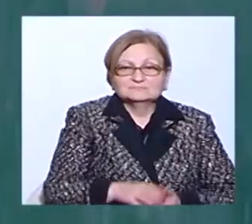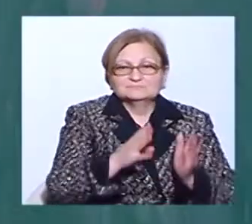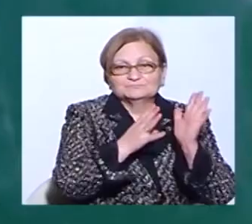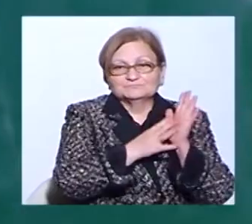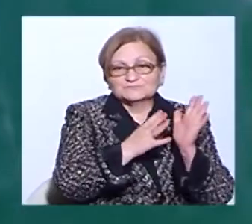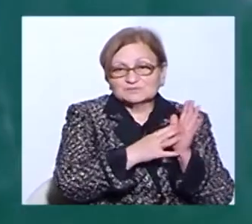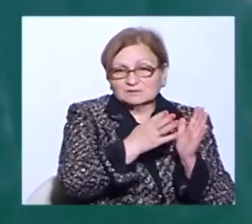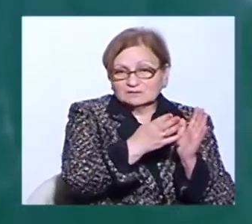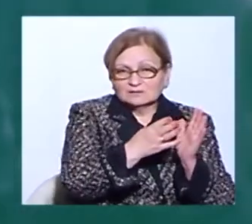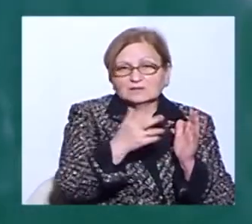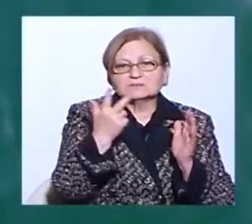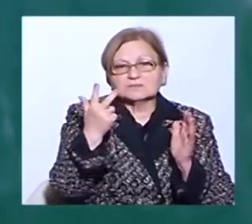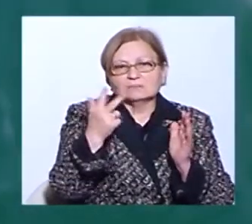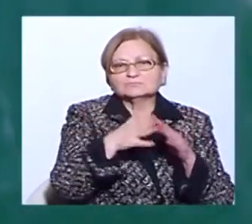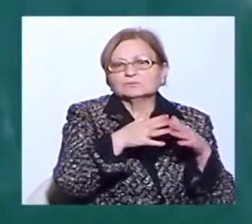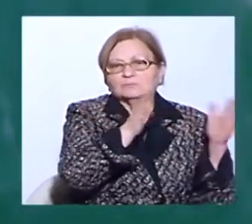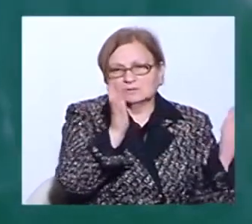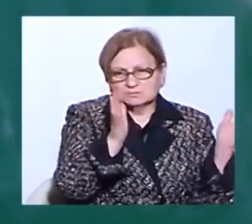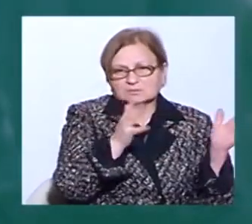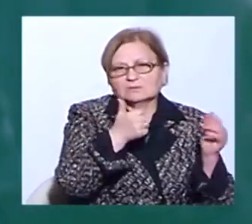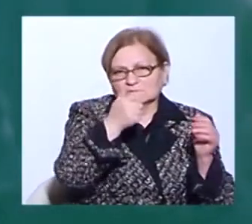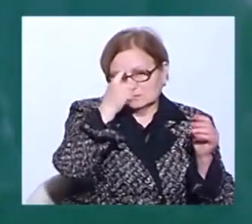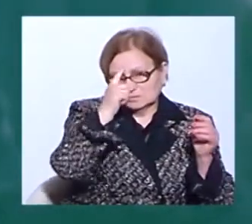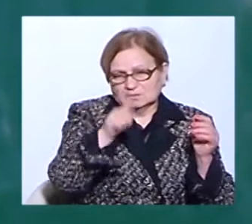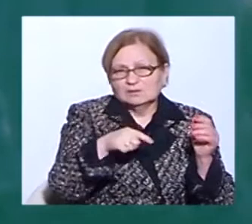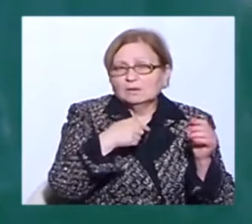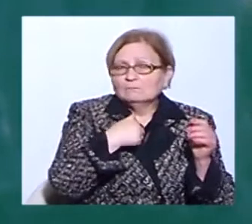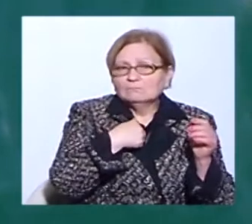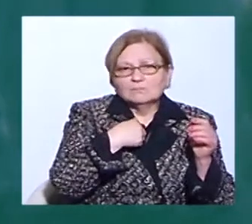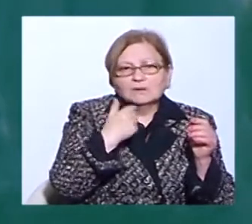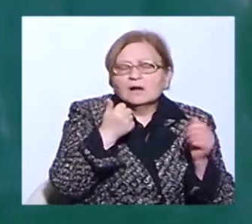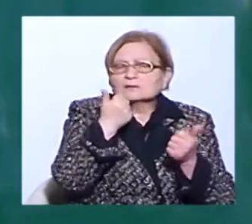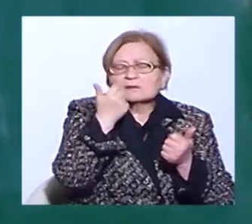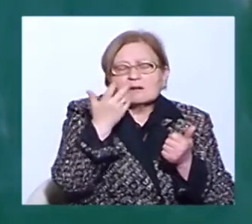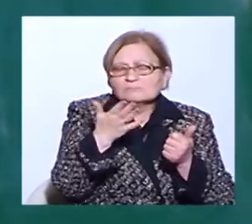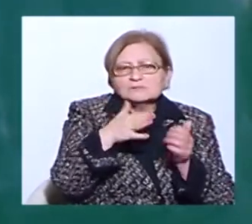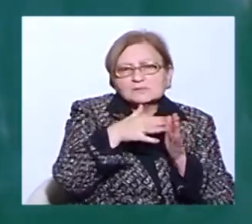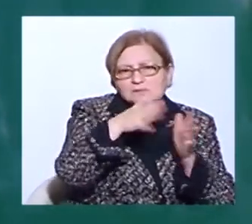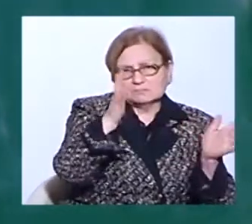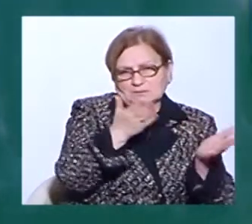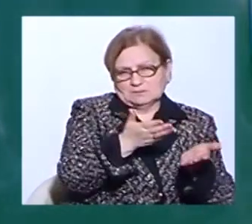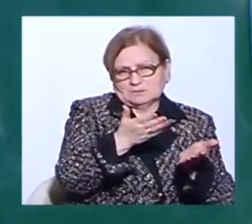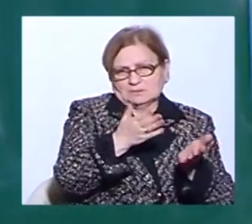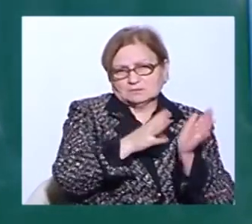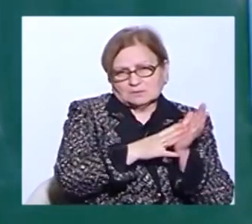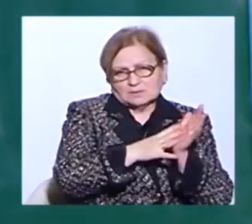9 რო 3-ზე მეტია, ეს თქვენ კარგად იცით. მე ისე ვისმაწუხებს, ნეტა რამდენით არის 9 3-ზე